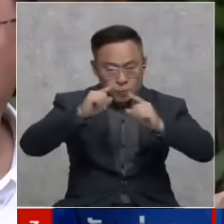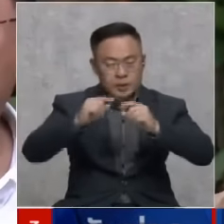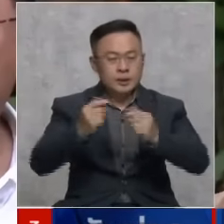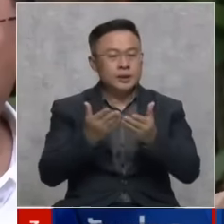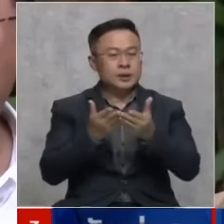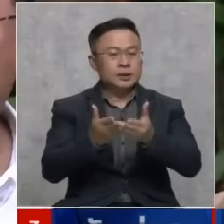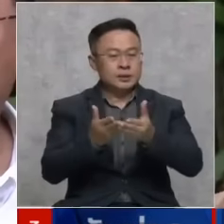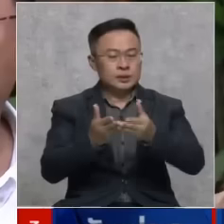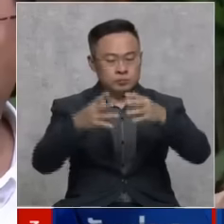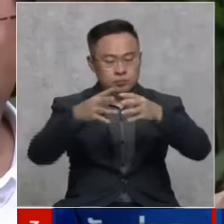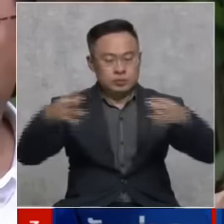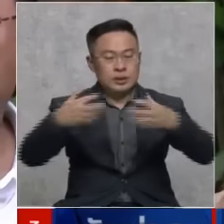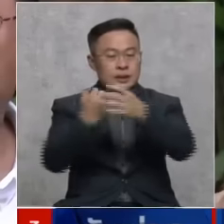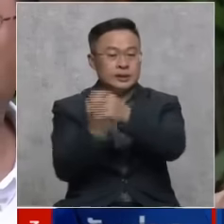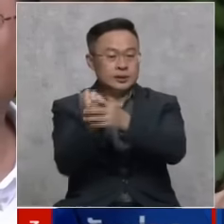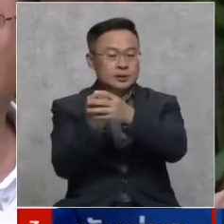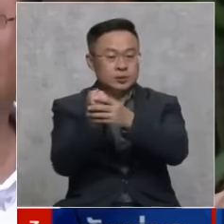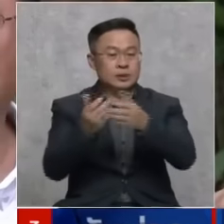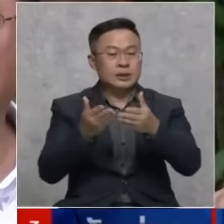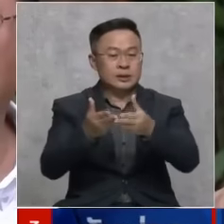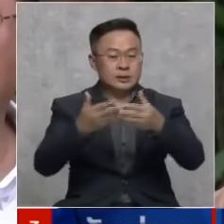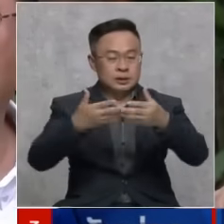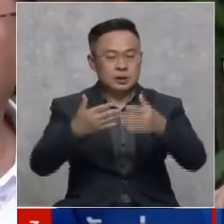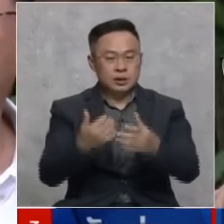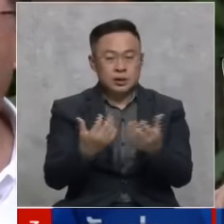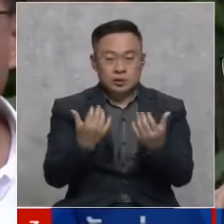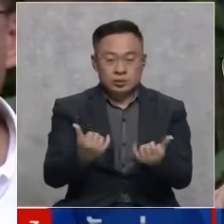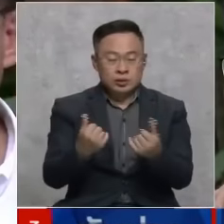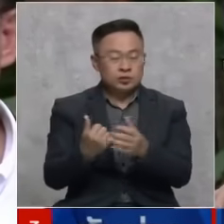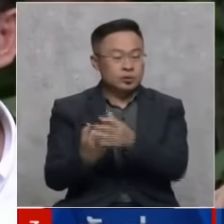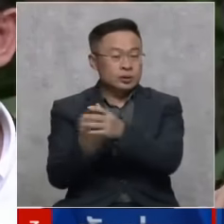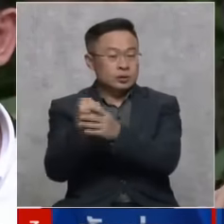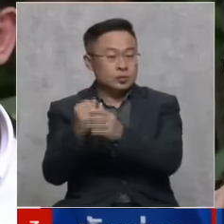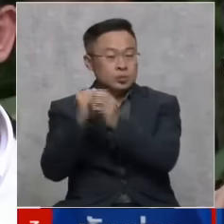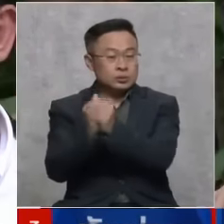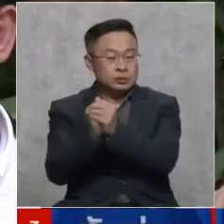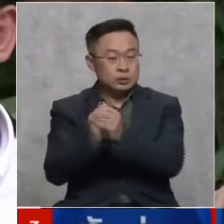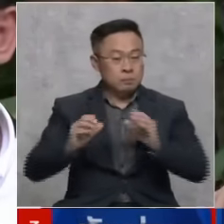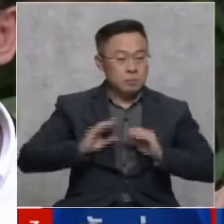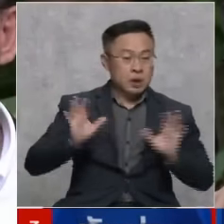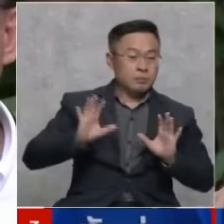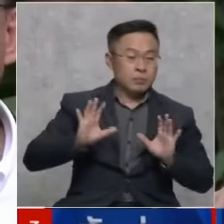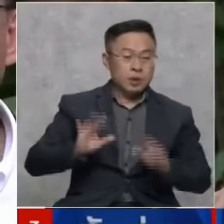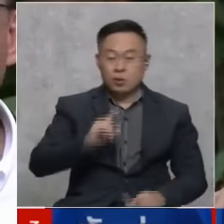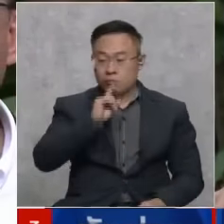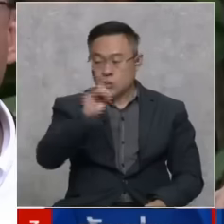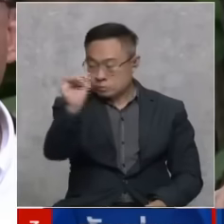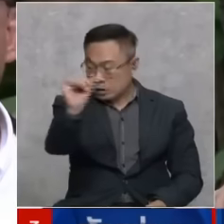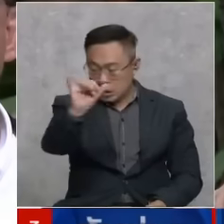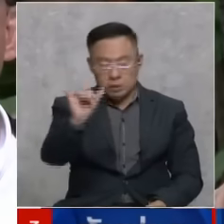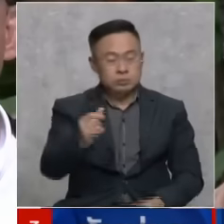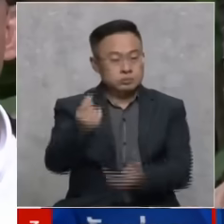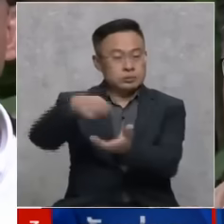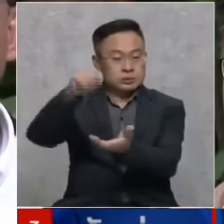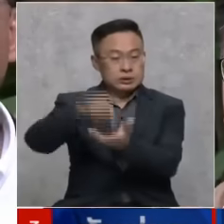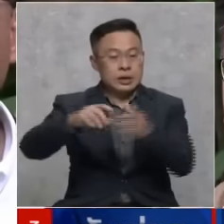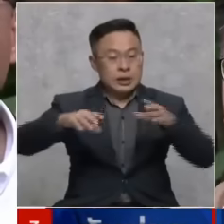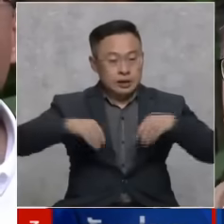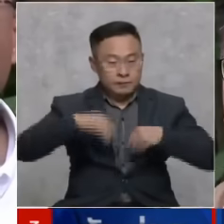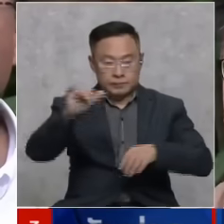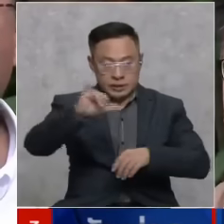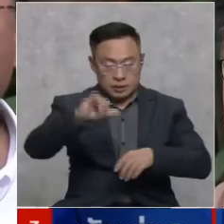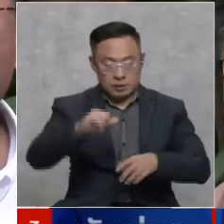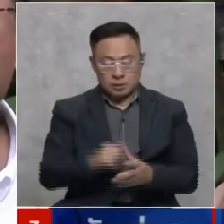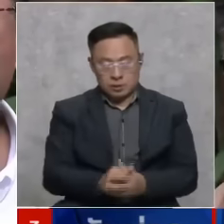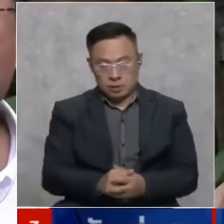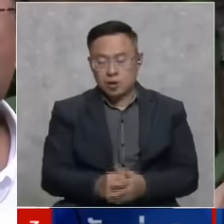ยังไม่มีการยอมรับเงื่อนไขเครื่องยนต์เรือดำน้ำจากจีนใช่หรือไม่นายกบอกก็ยังไม่ได้พูดคุยกันฉะนั้นน่ะตอบไม่